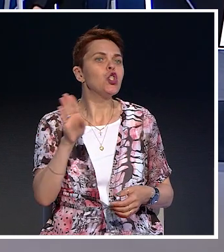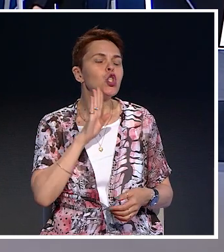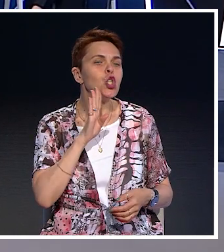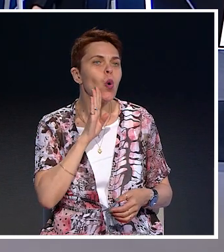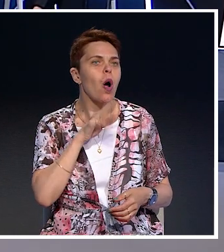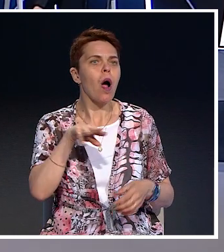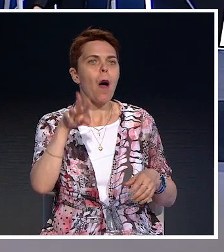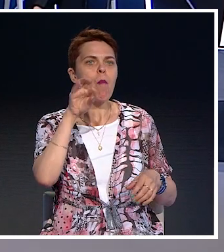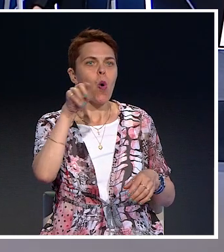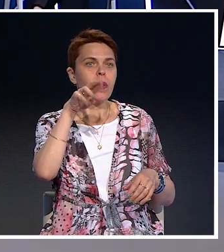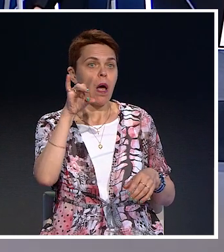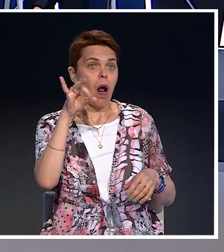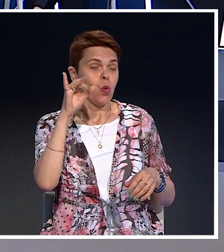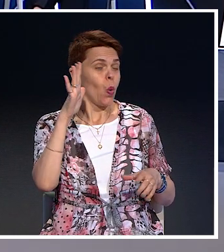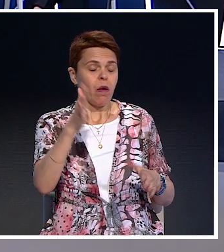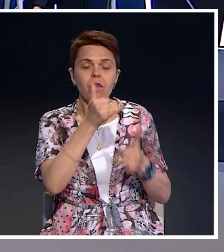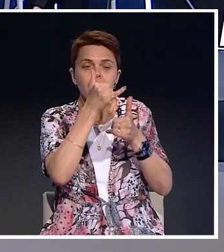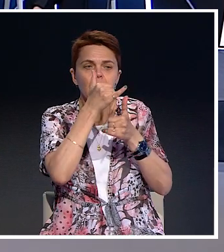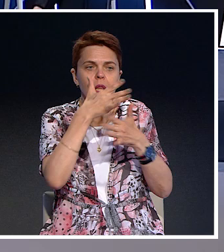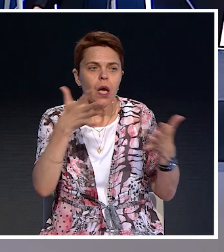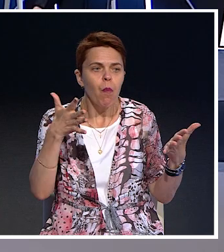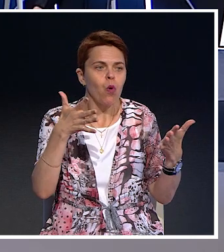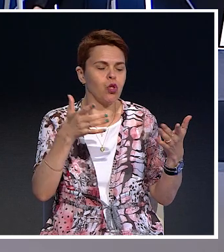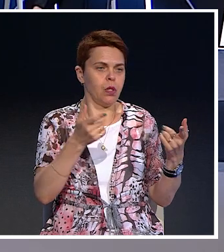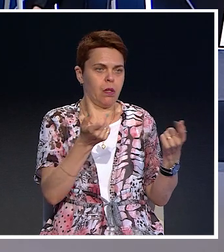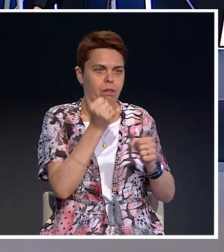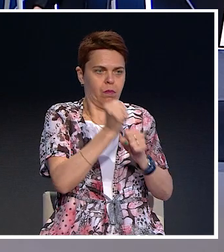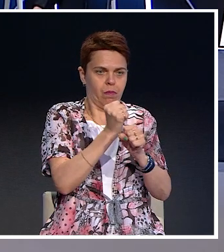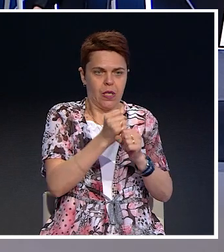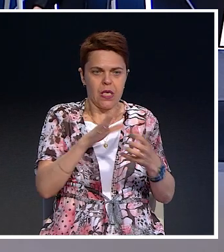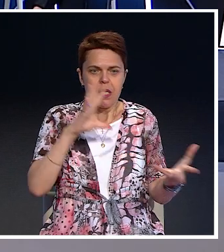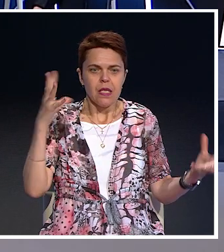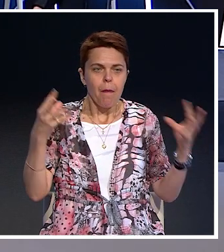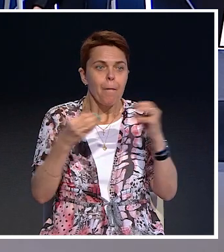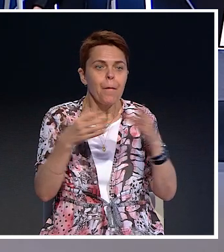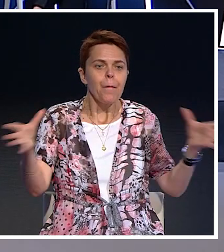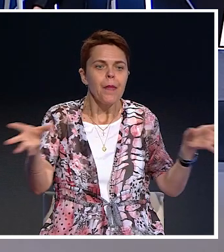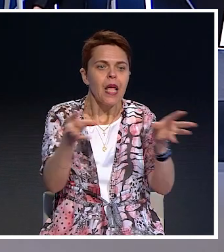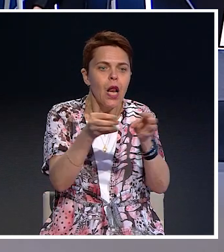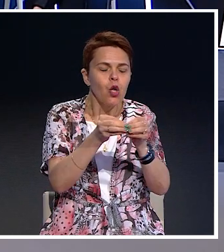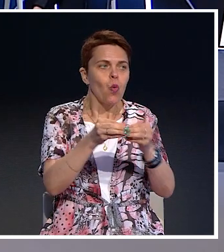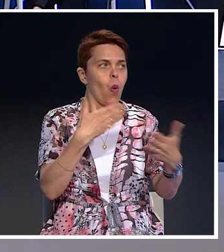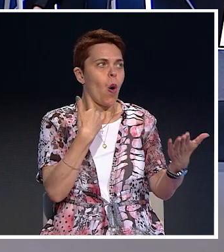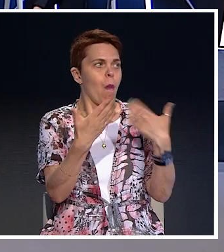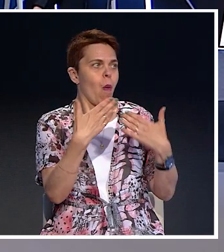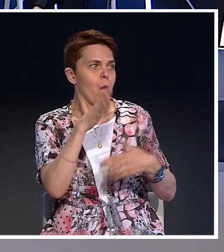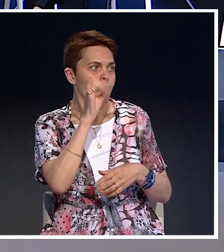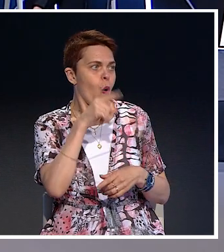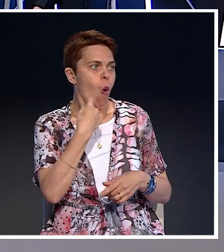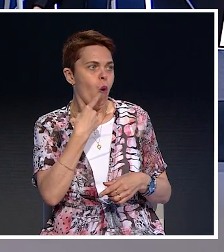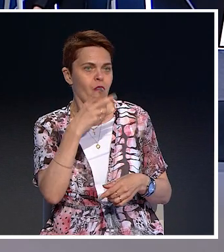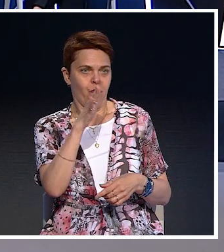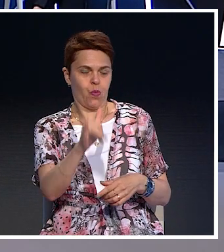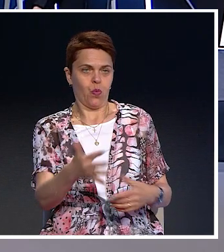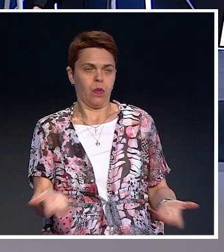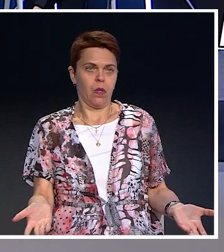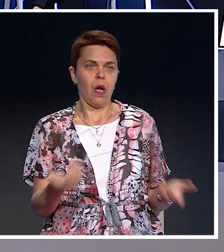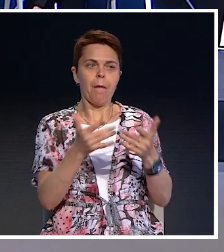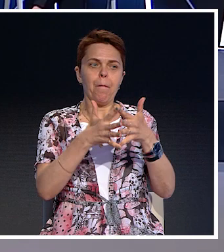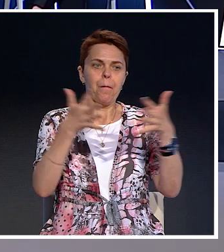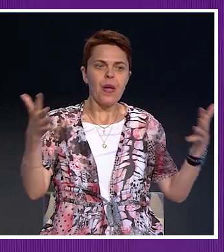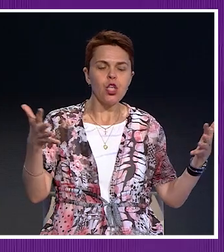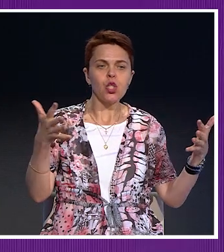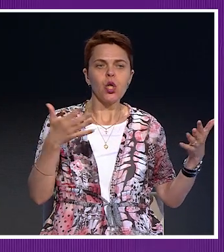жінок-модераторів складніше буде знайти спільну мову, да? Тому що, ну, позиція жіноча, вона, так би мовити, завжди є